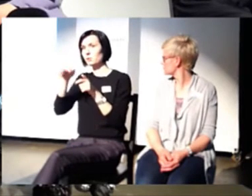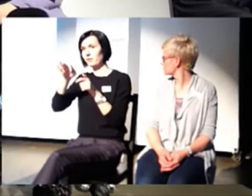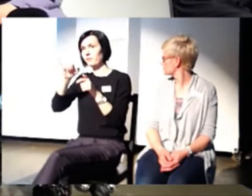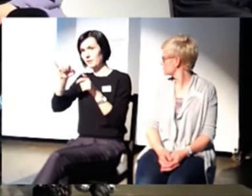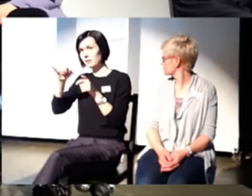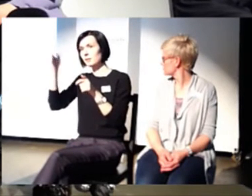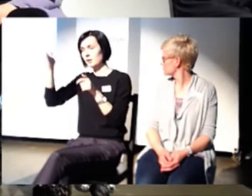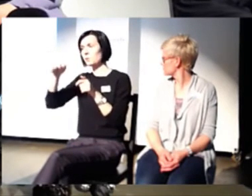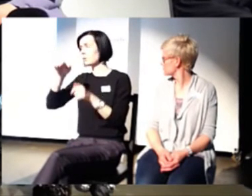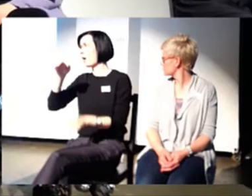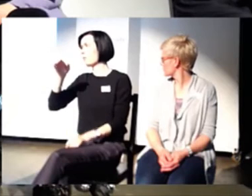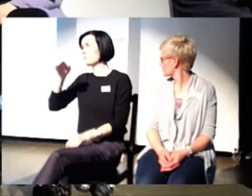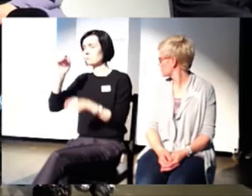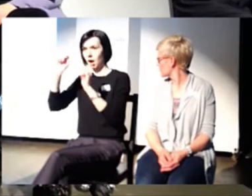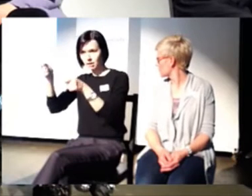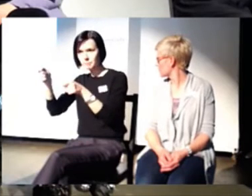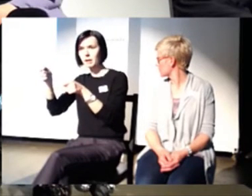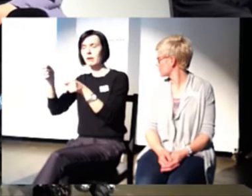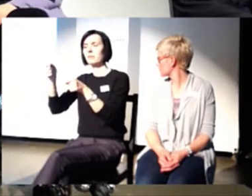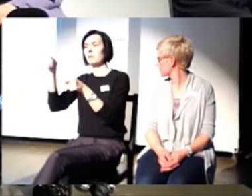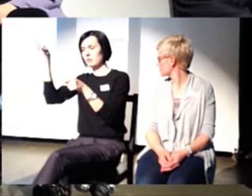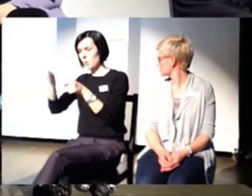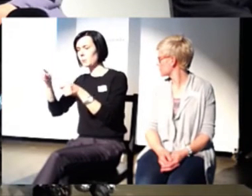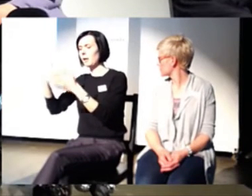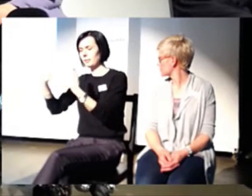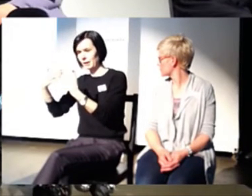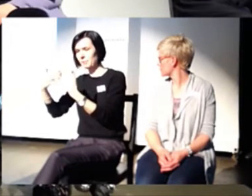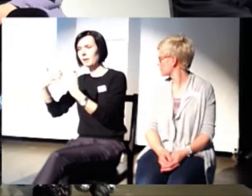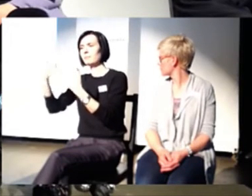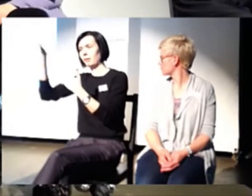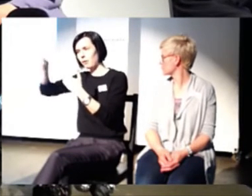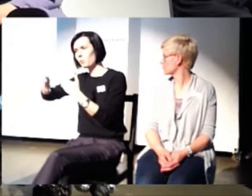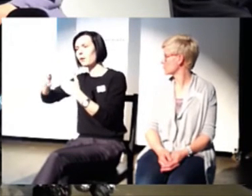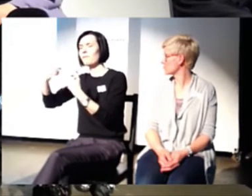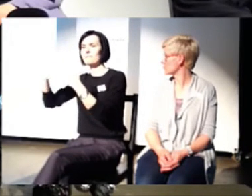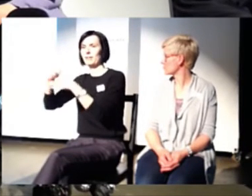hakeminen kautta tekeminen ja verkkopalveluun.